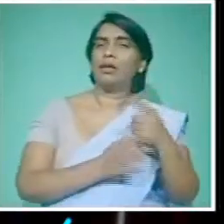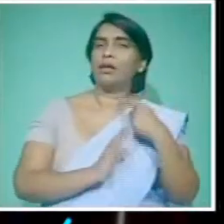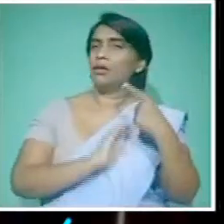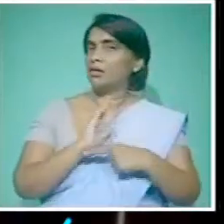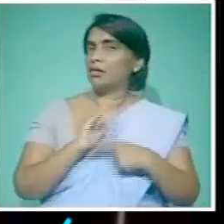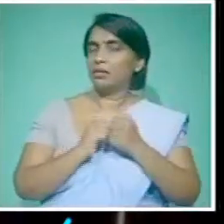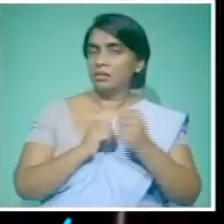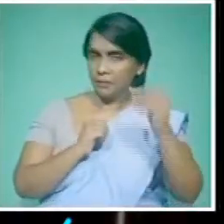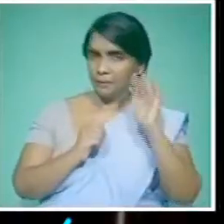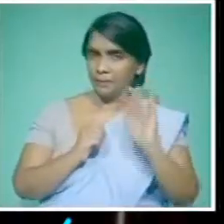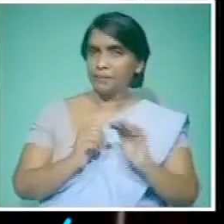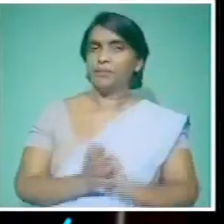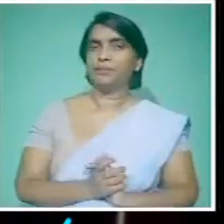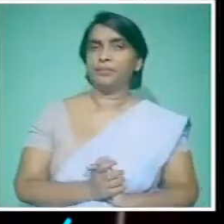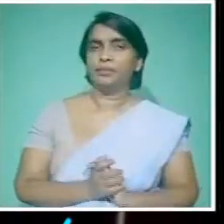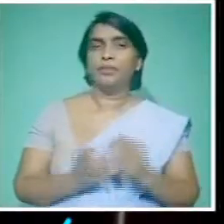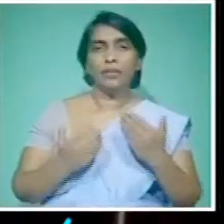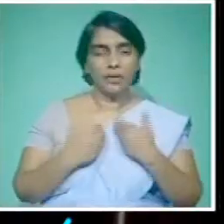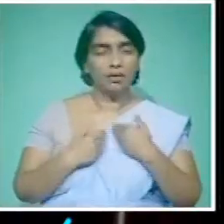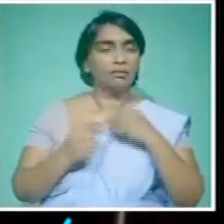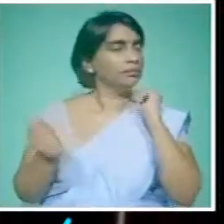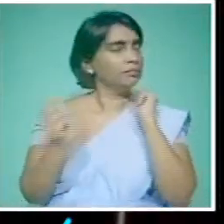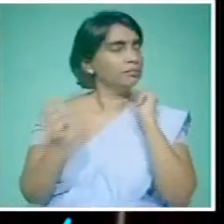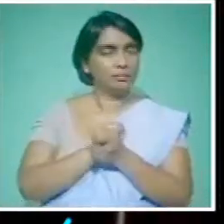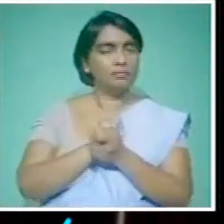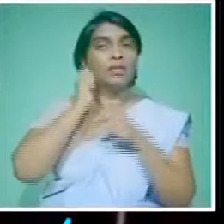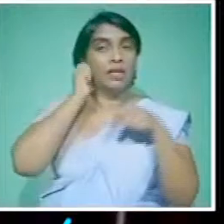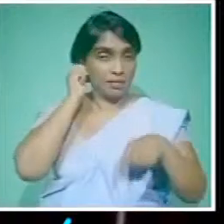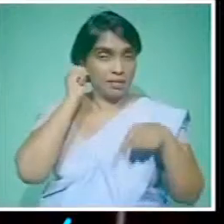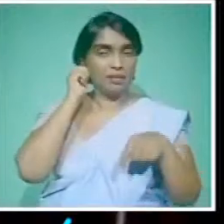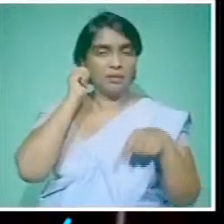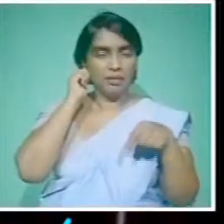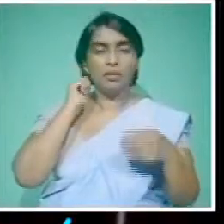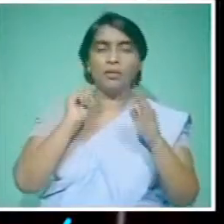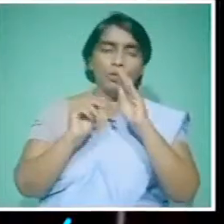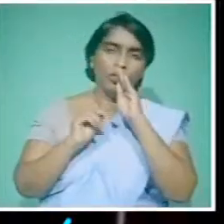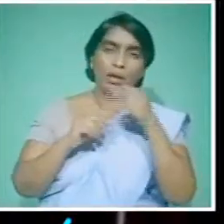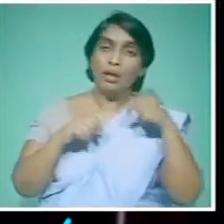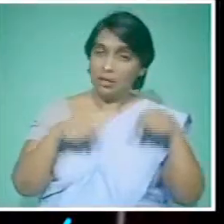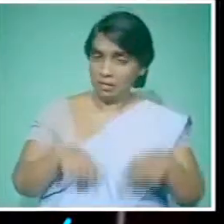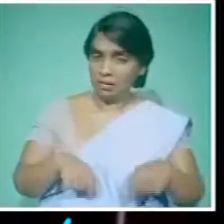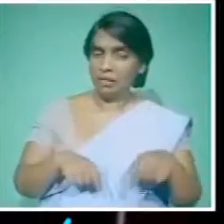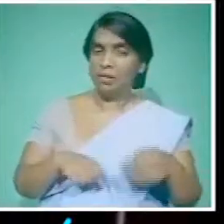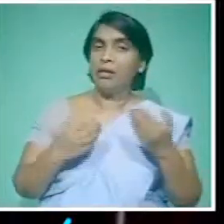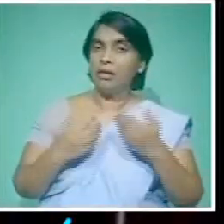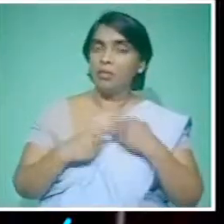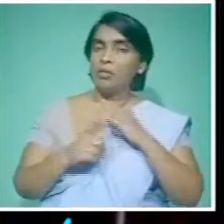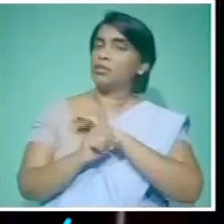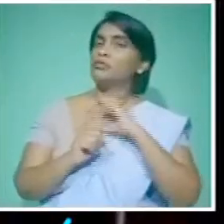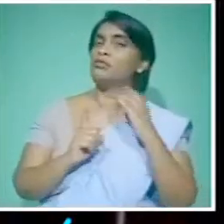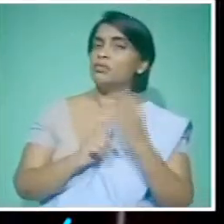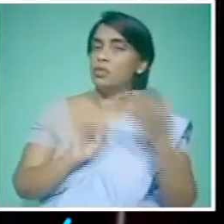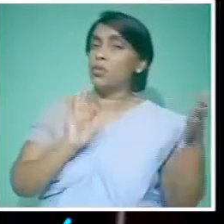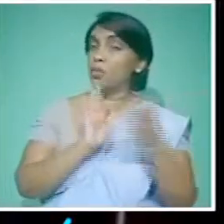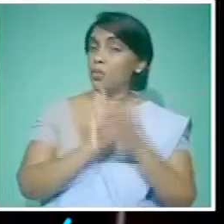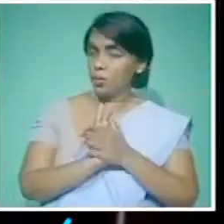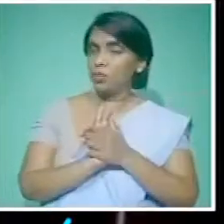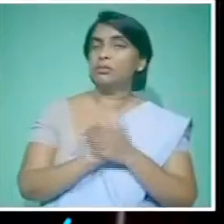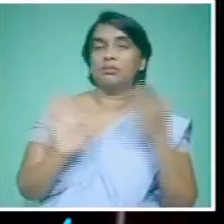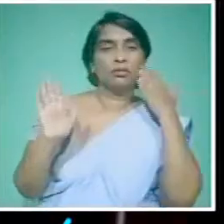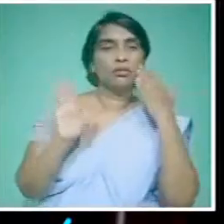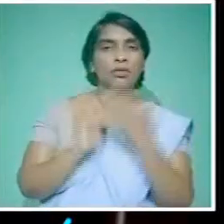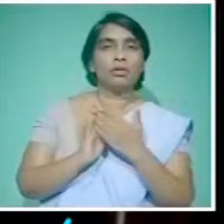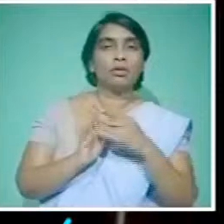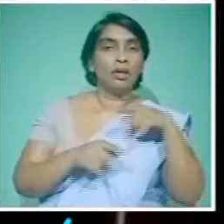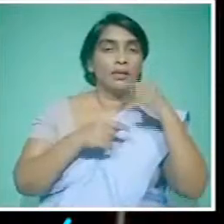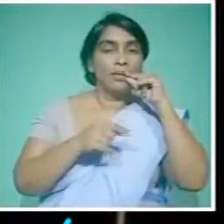bawata patthila tiyenne. Api meka wenas karayutui denwat. Aduma gane denwat. Ape sanskrutiyat ekka bendichcha deyak thamai